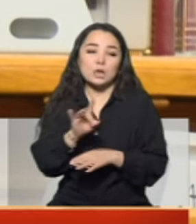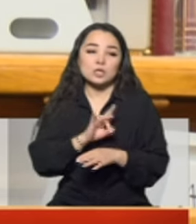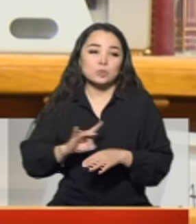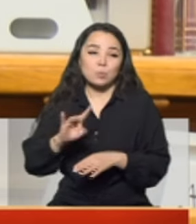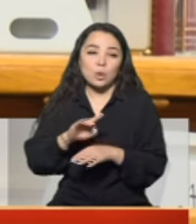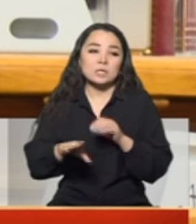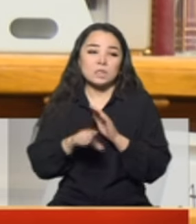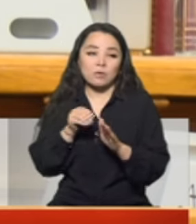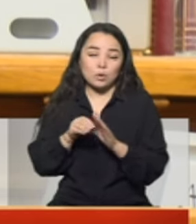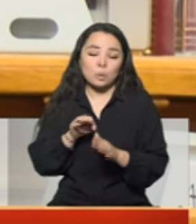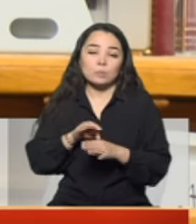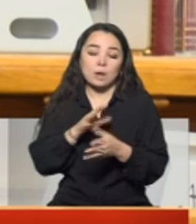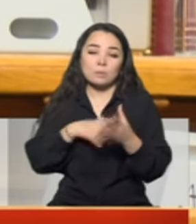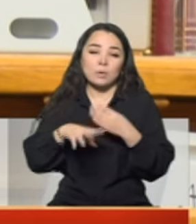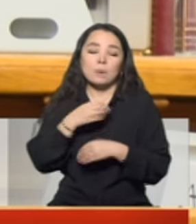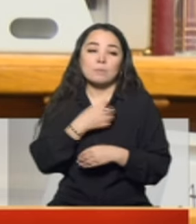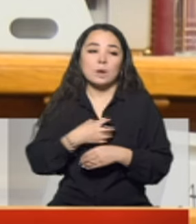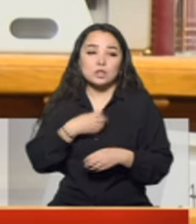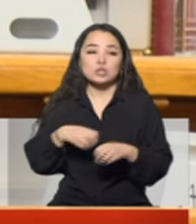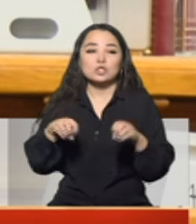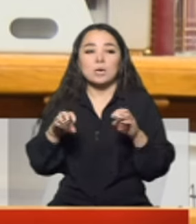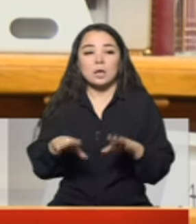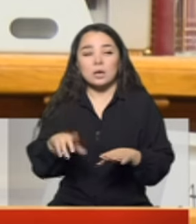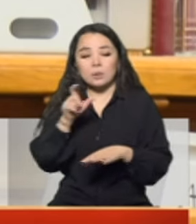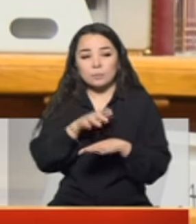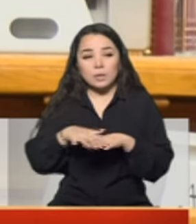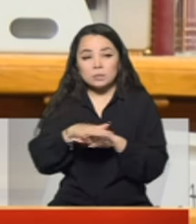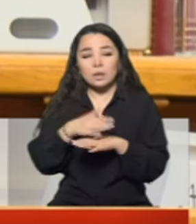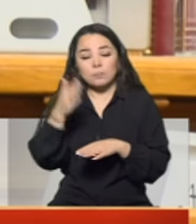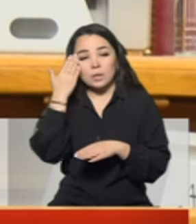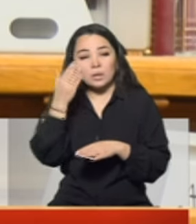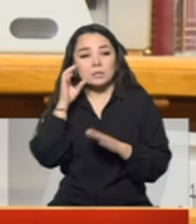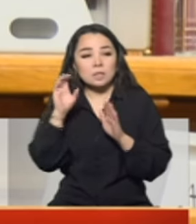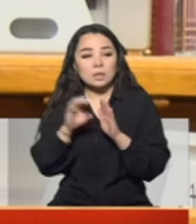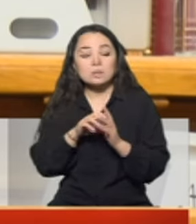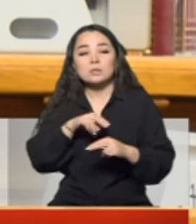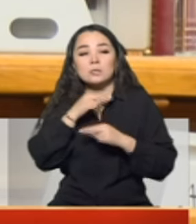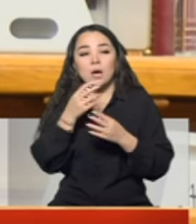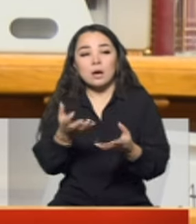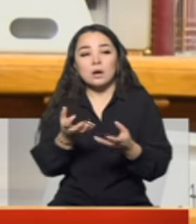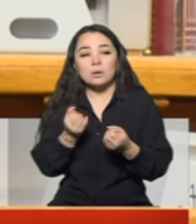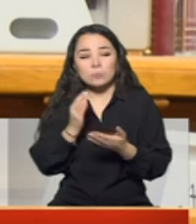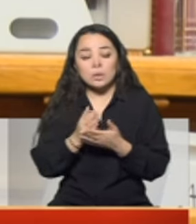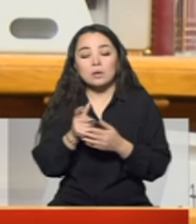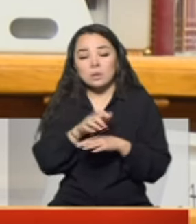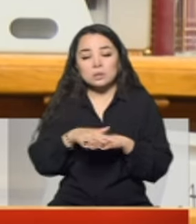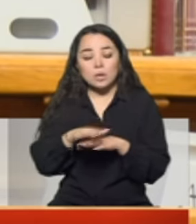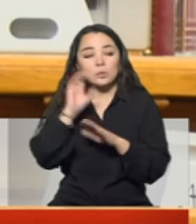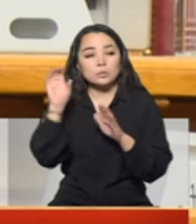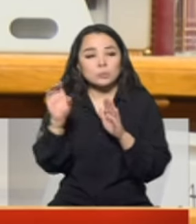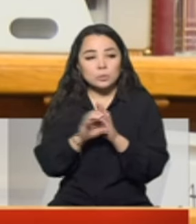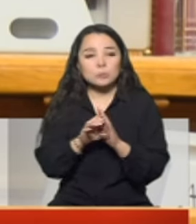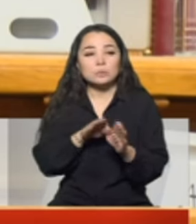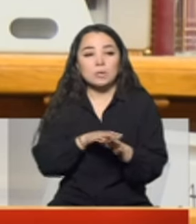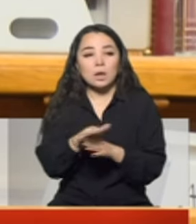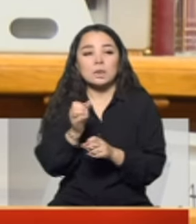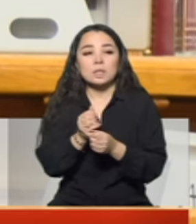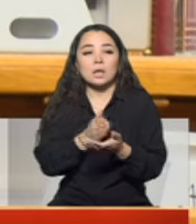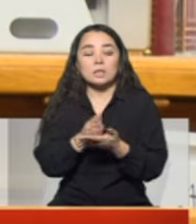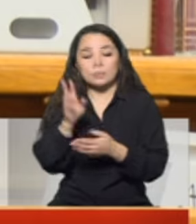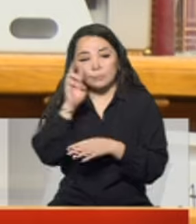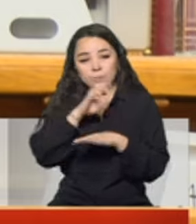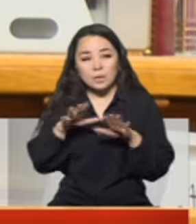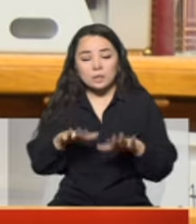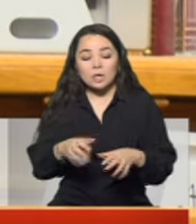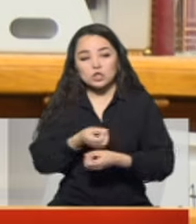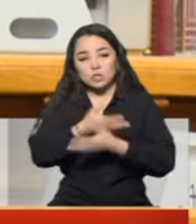республикалық референдум барлық маңызды шешімді ел азаматтарының пікірін ескере отырып қабылдауға үндейтін, халық үніне құлақ асатын мемлекет саясатының